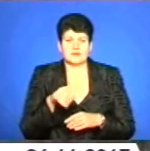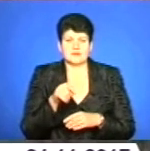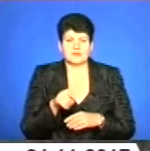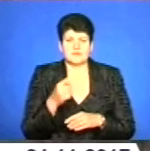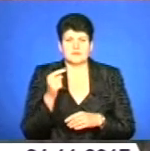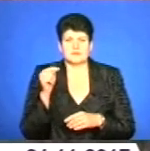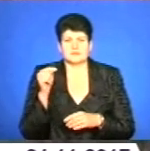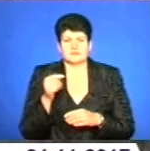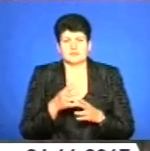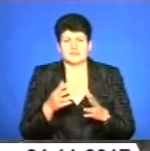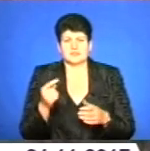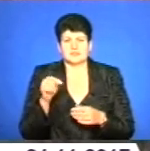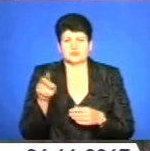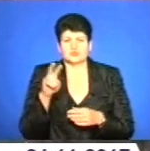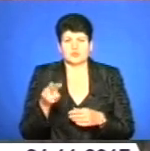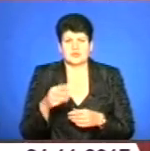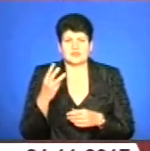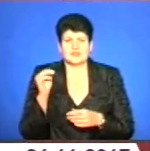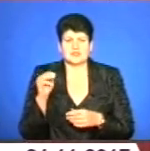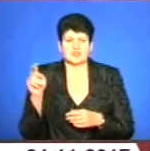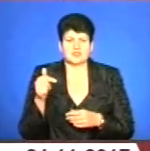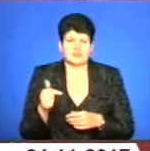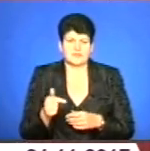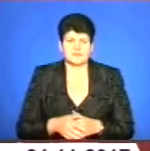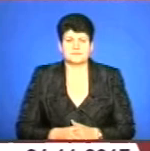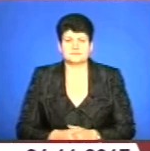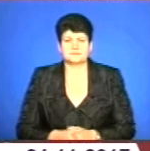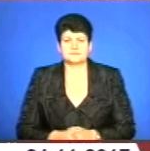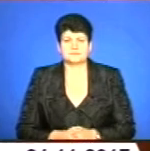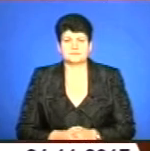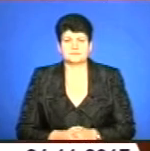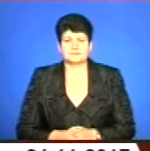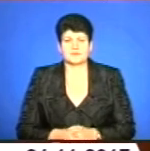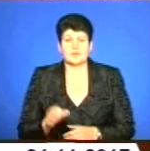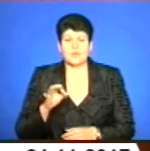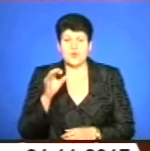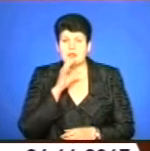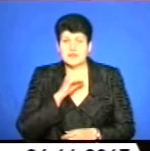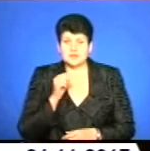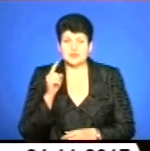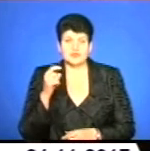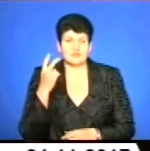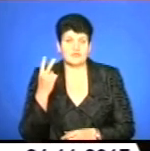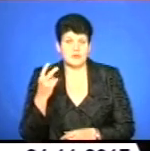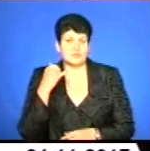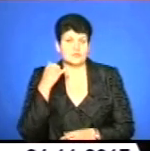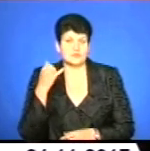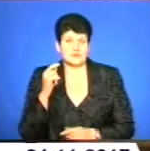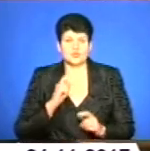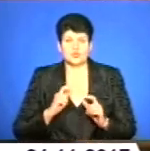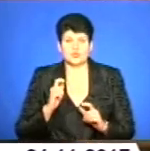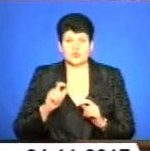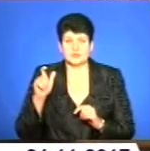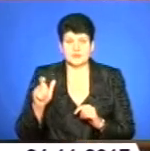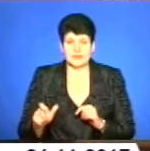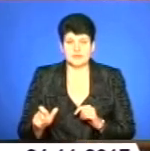3000 гривень, повідомили в відділі комунікації Головного управління Нацполіції в Тернопільській області. Про крадіжку на лінію 102 повідомив студент одного з